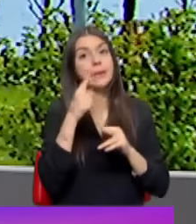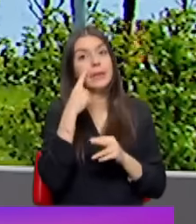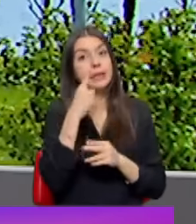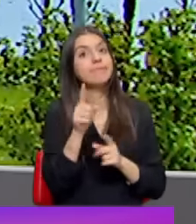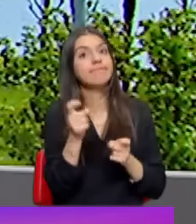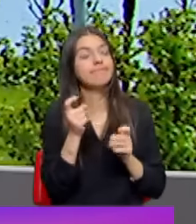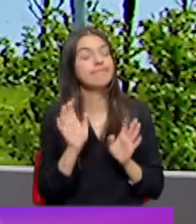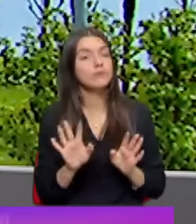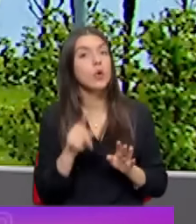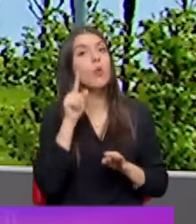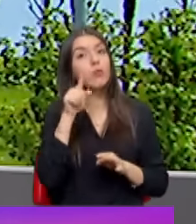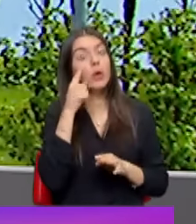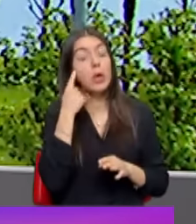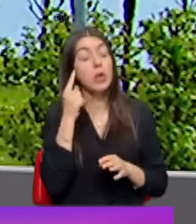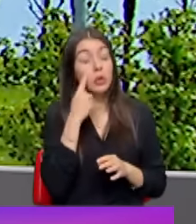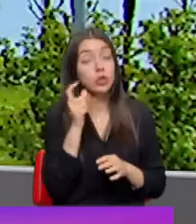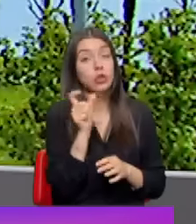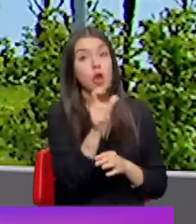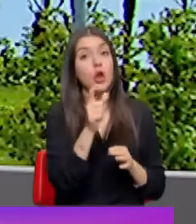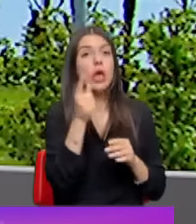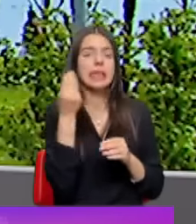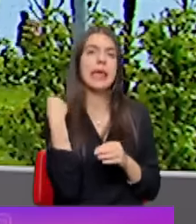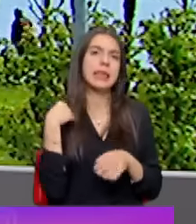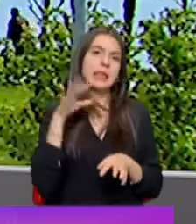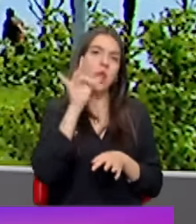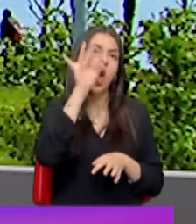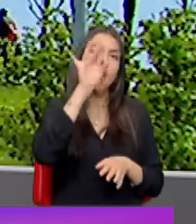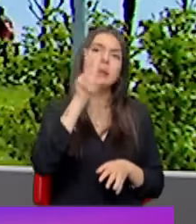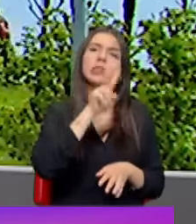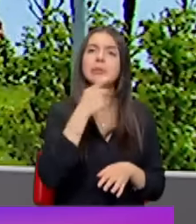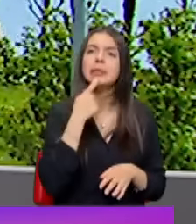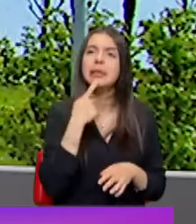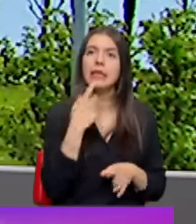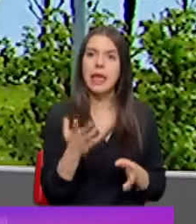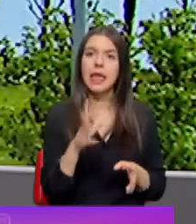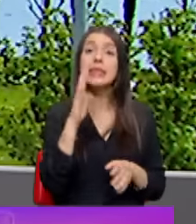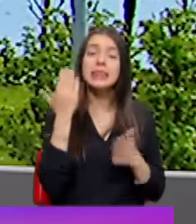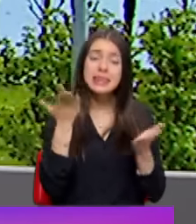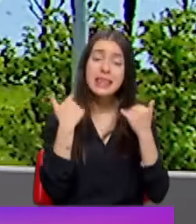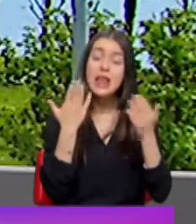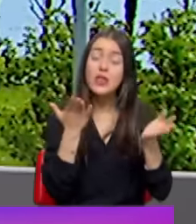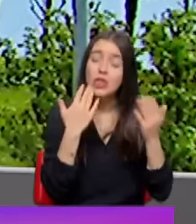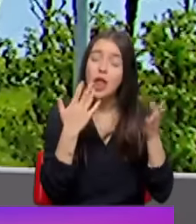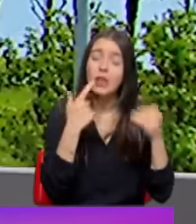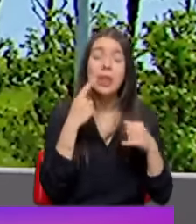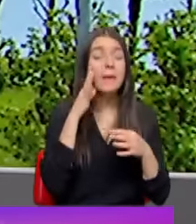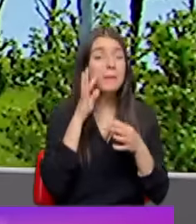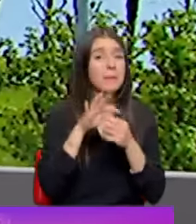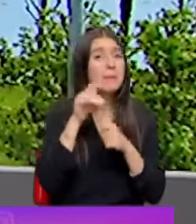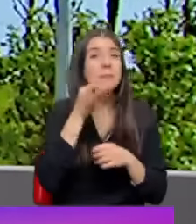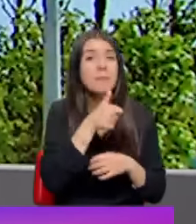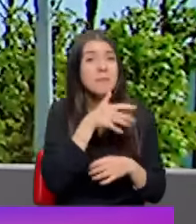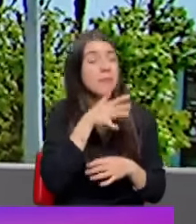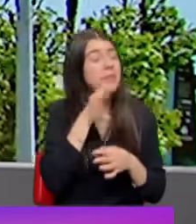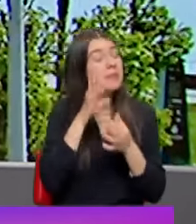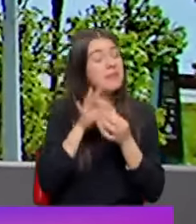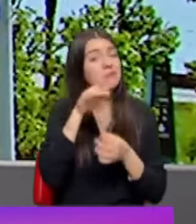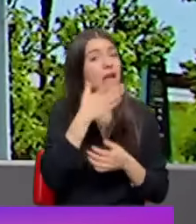sahip. Bu öngörü yeni değil, 15-20 yıllık bir öngörü. Geliyor diye yıllarca bilim insanları bas bas bağırdılar